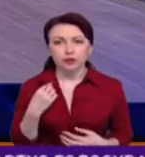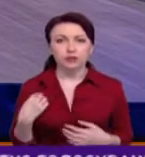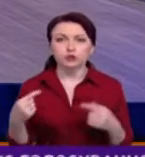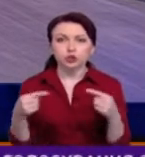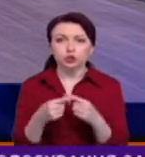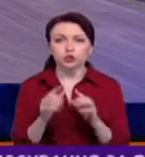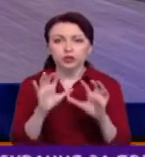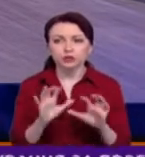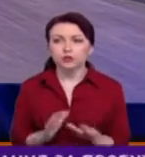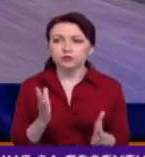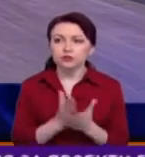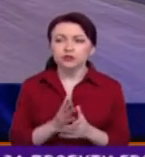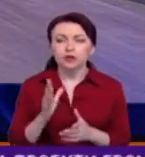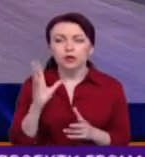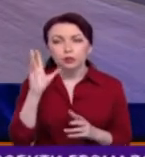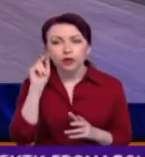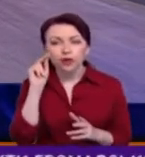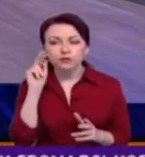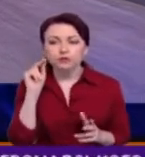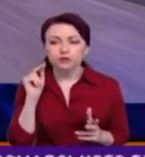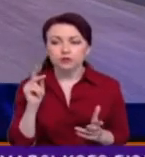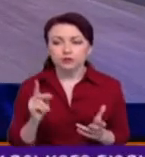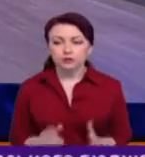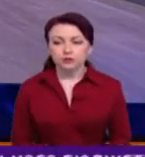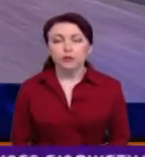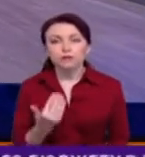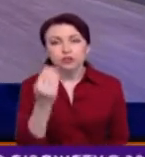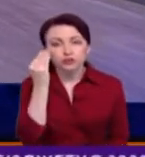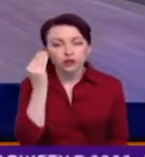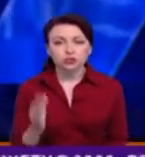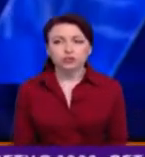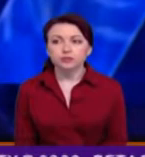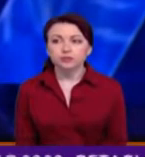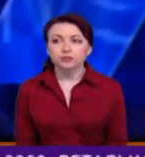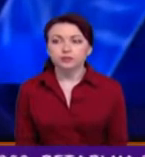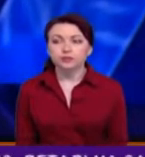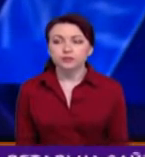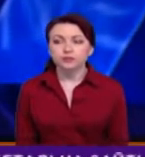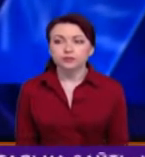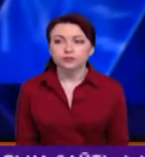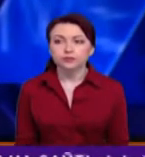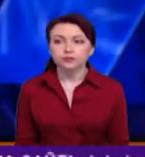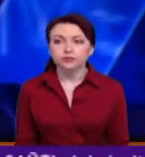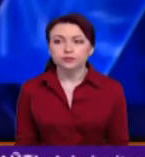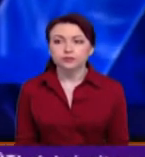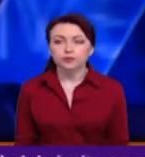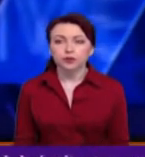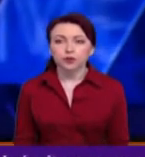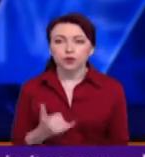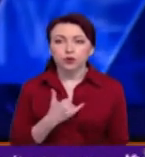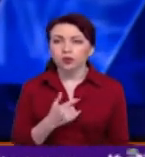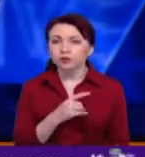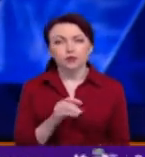далі. Ваше враження, ваше ставлення, відчуття процесу? Ви знаєте, а в нас же ж це як не перші